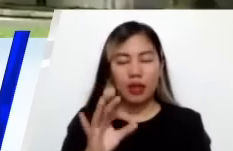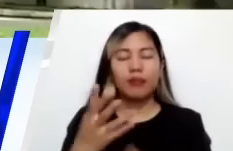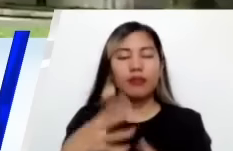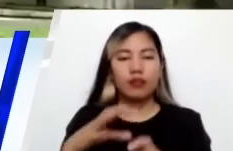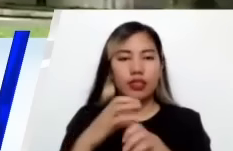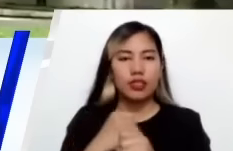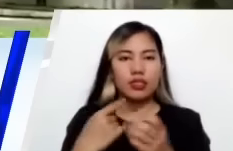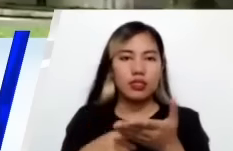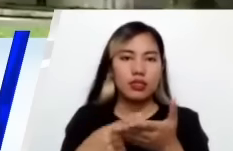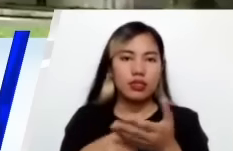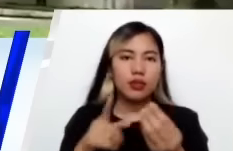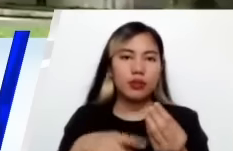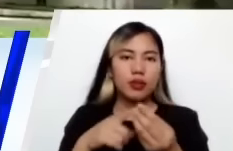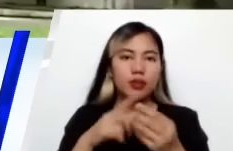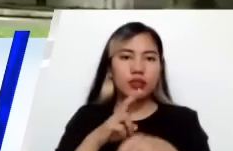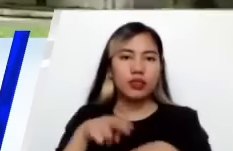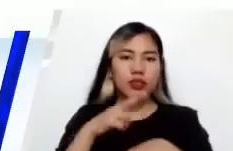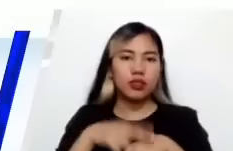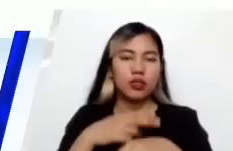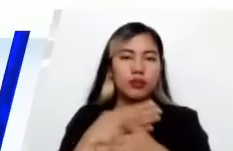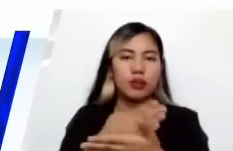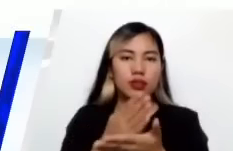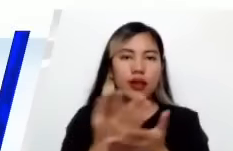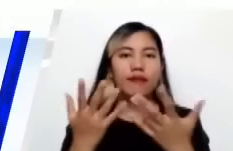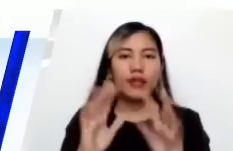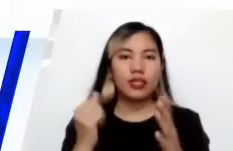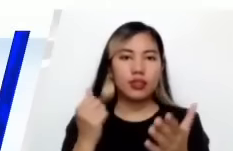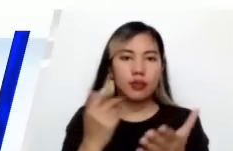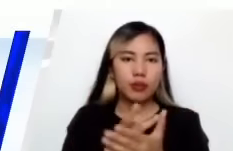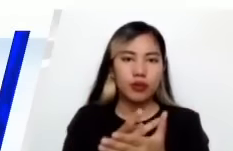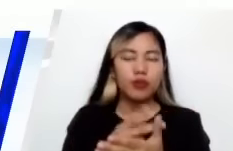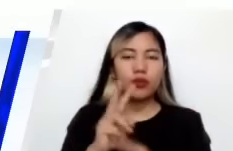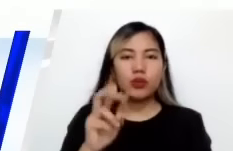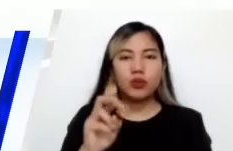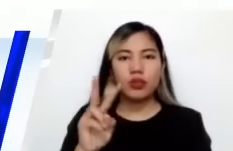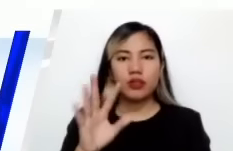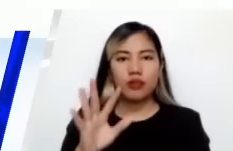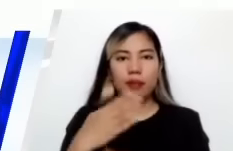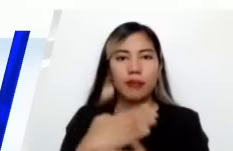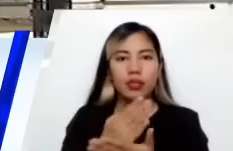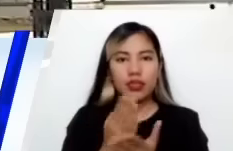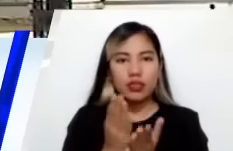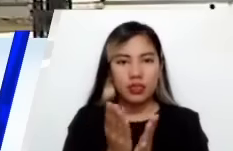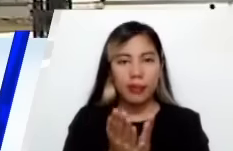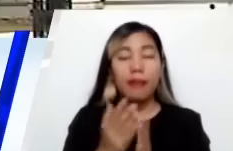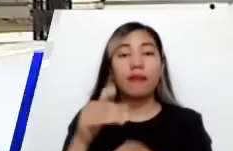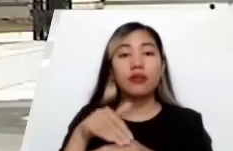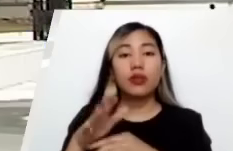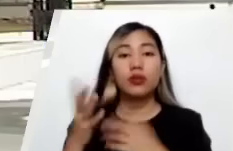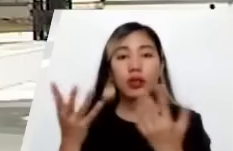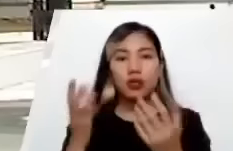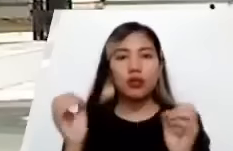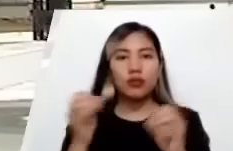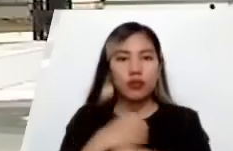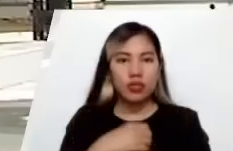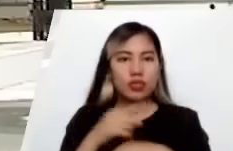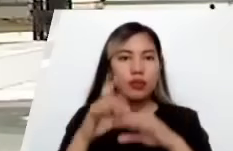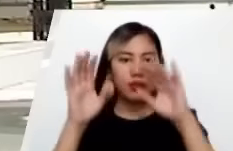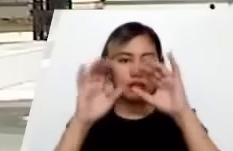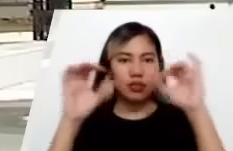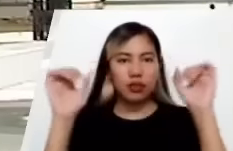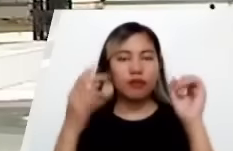national budget. Kapag inaprubahan ng BICAM ang 2025 budget, ipadadala ito sa Malacanang para sa pirma ng Pangulo.